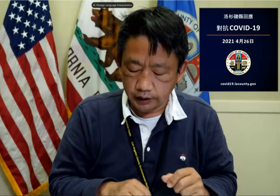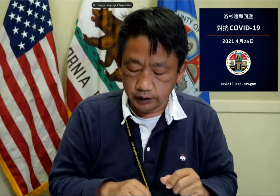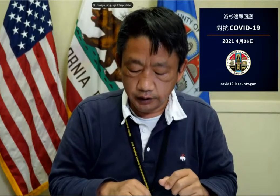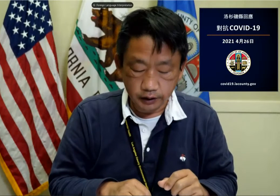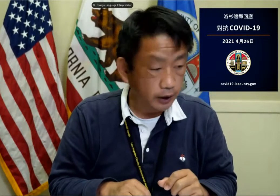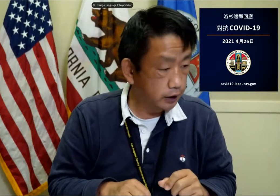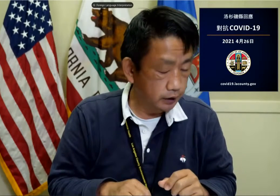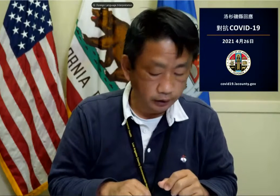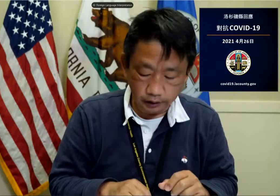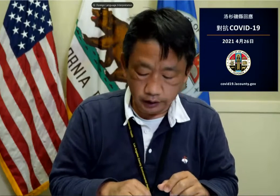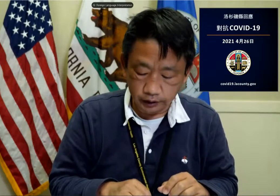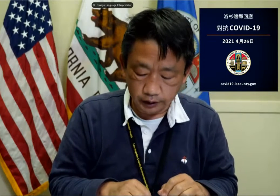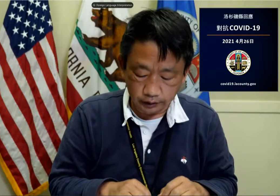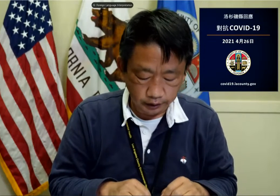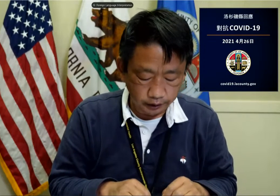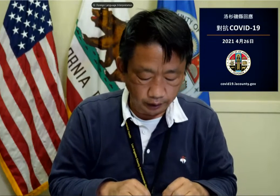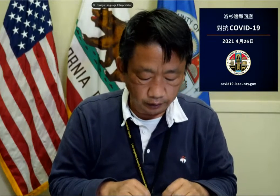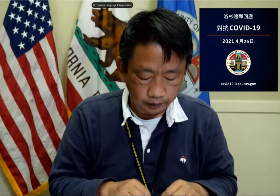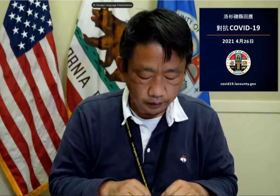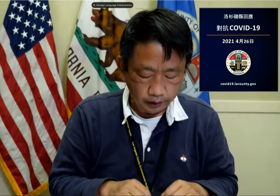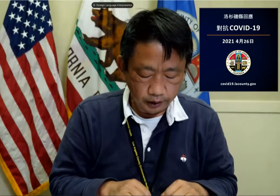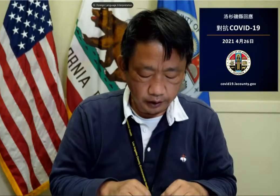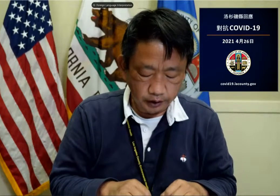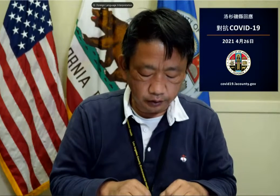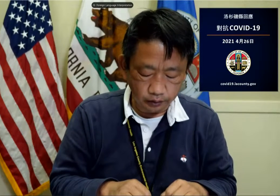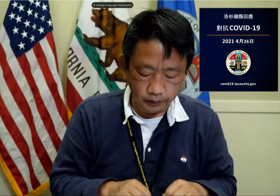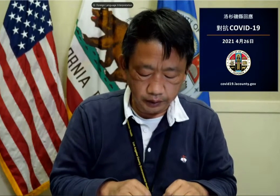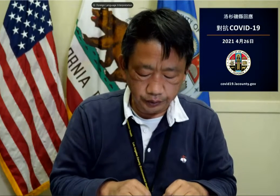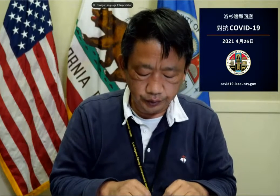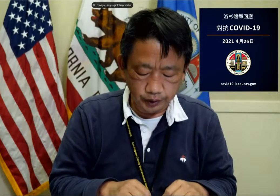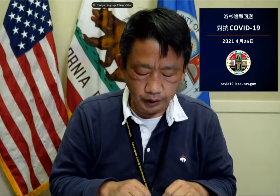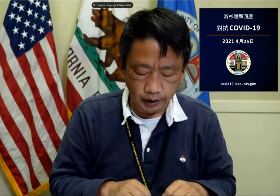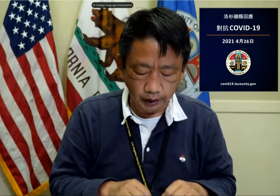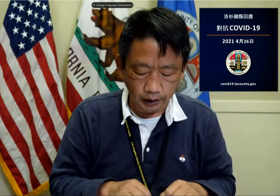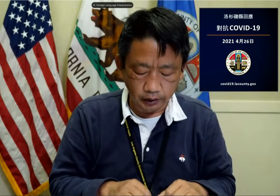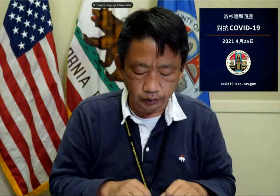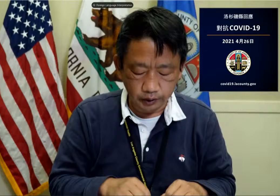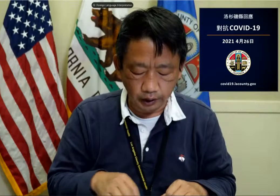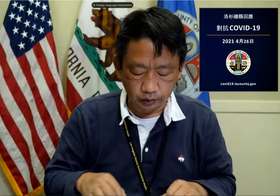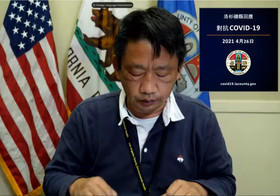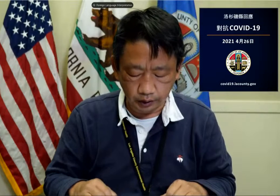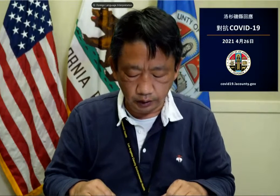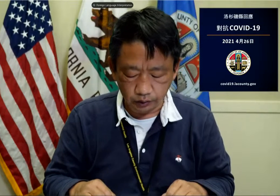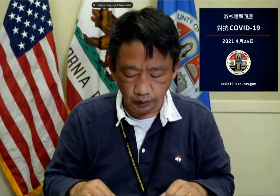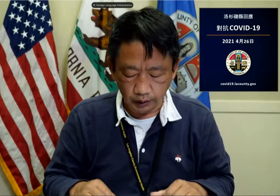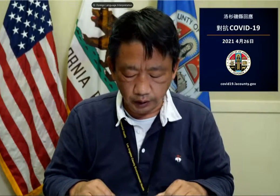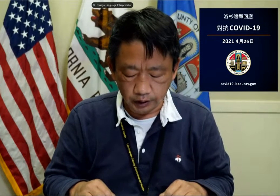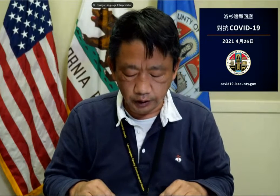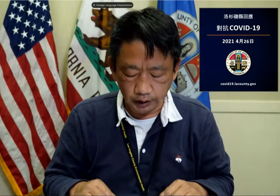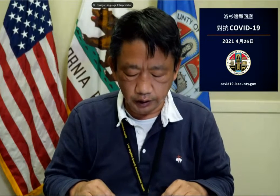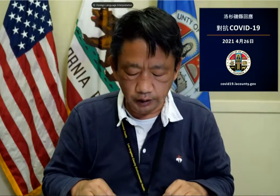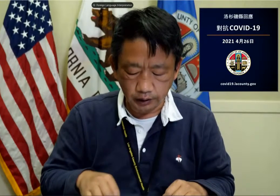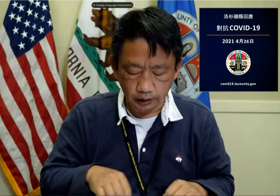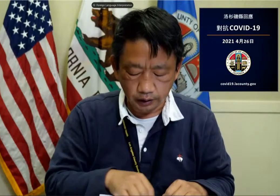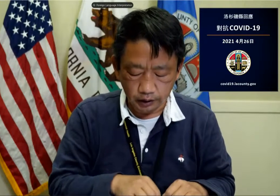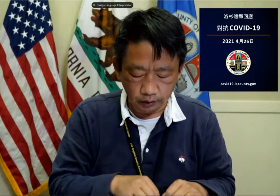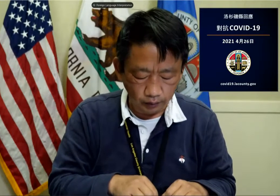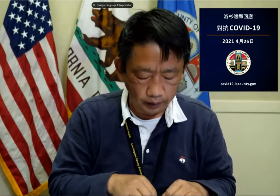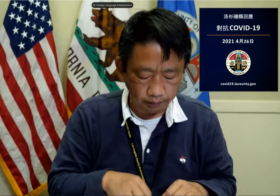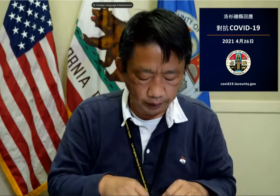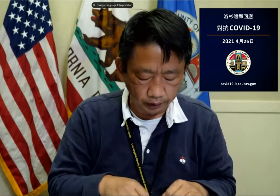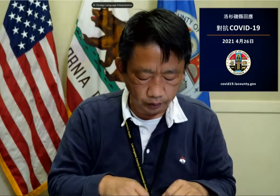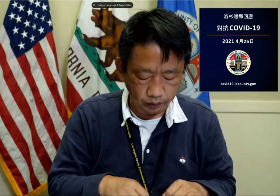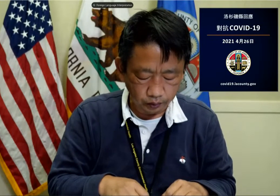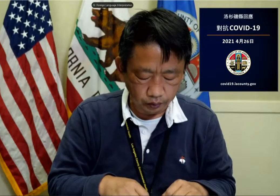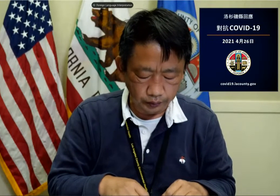了江森的疫苗，以及公共卫生局与各宗教组织的合作，以及因新